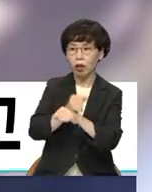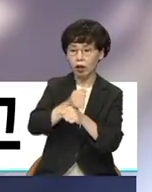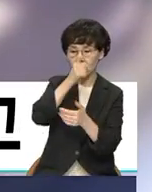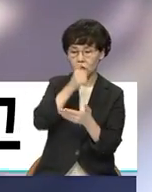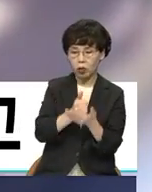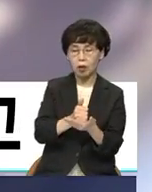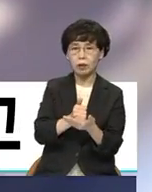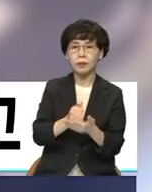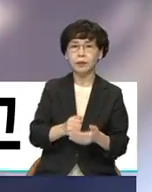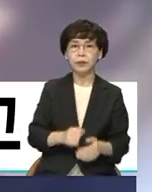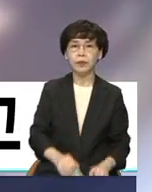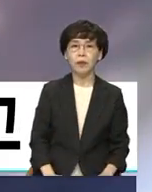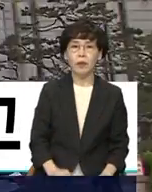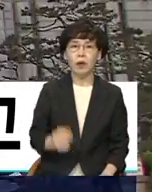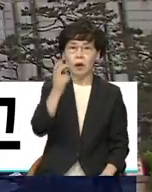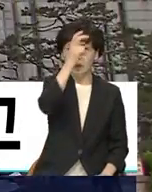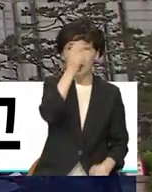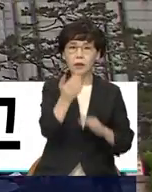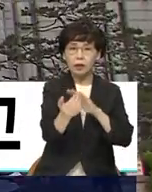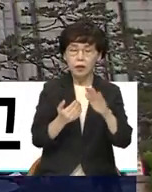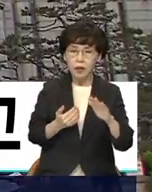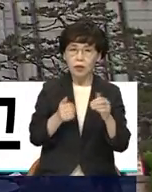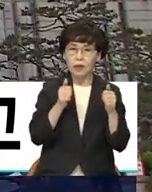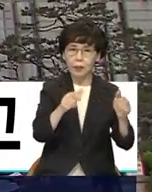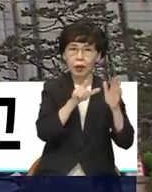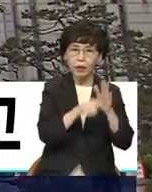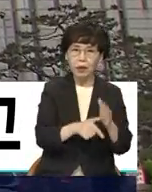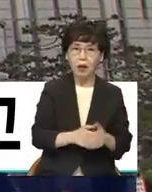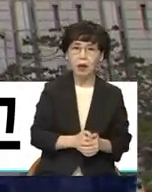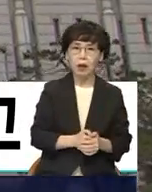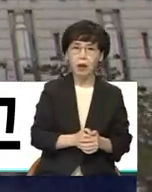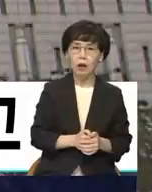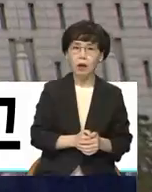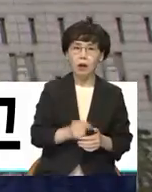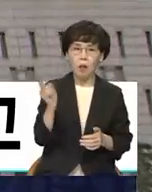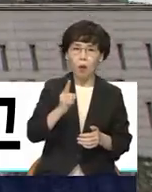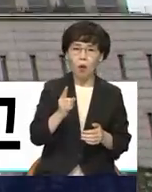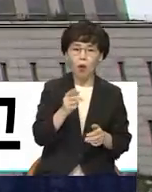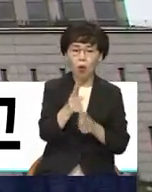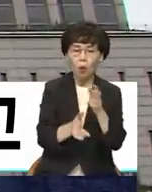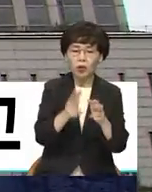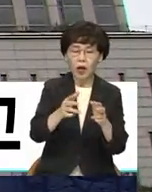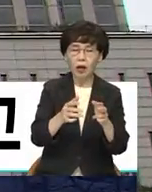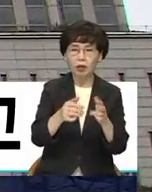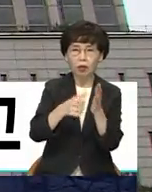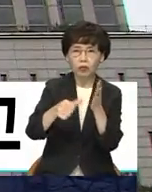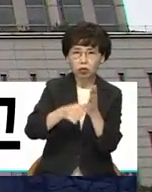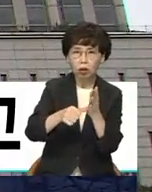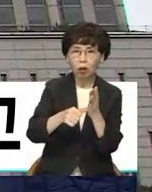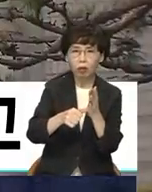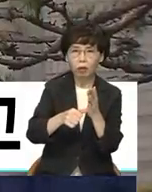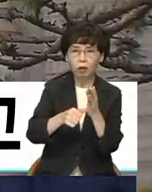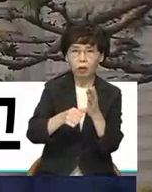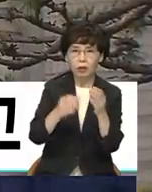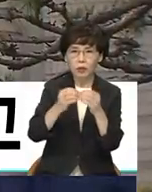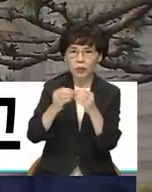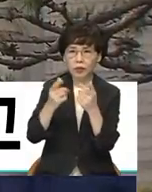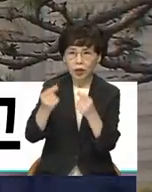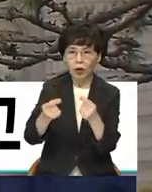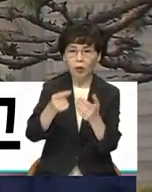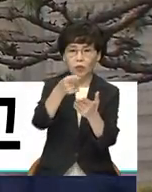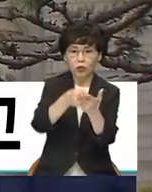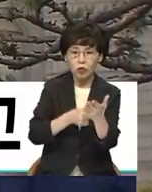봤습니다 검찰은 앞서 경심 공판에서 마치 컨베이어 벨트에서 주입되는 제품처럼 피해자로 수술 했고